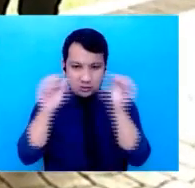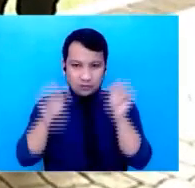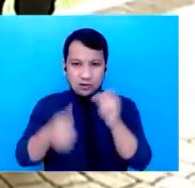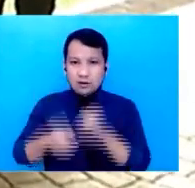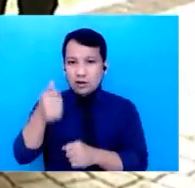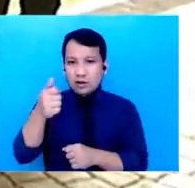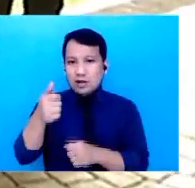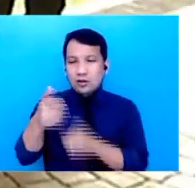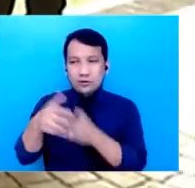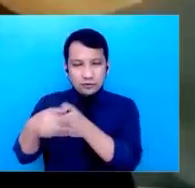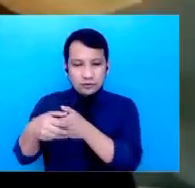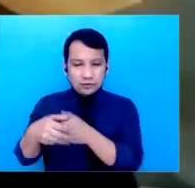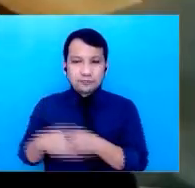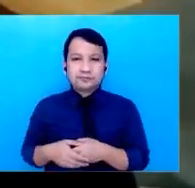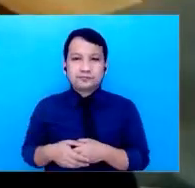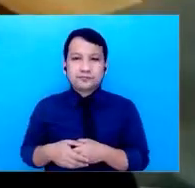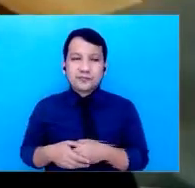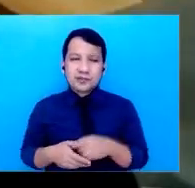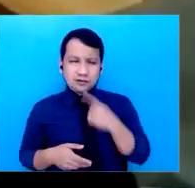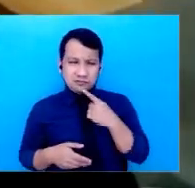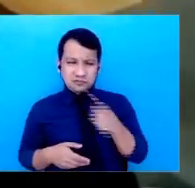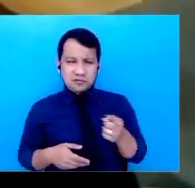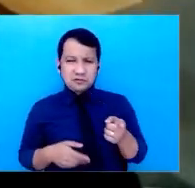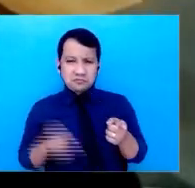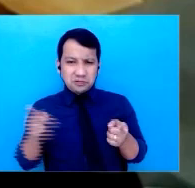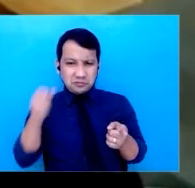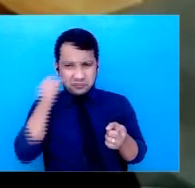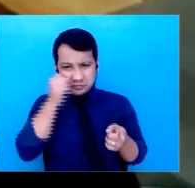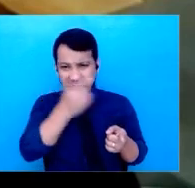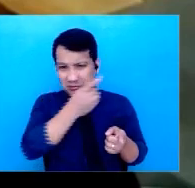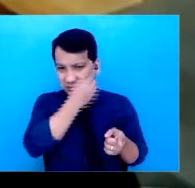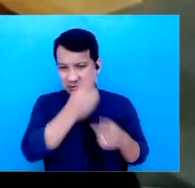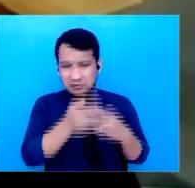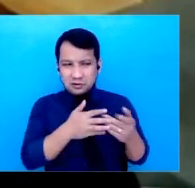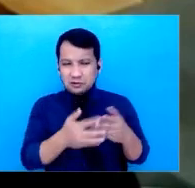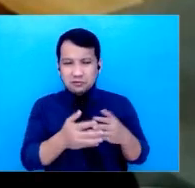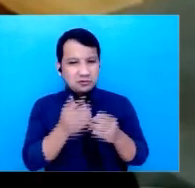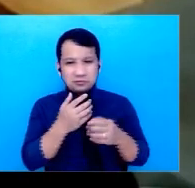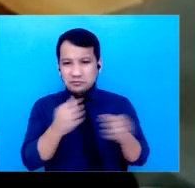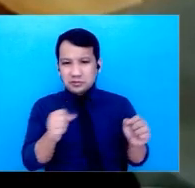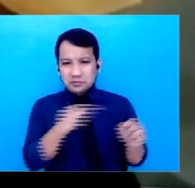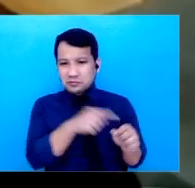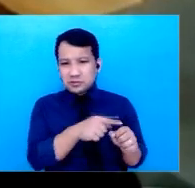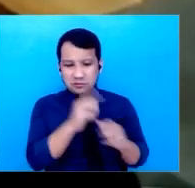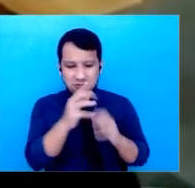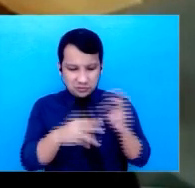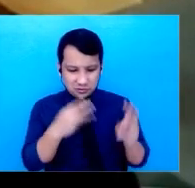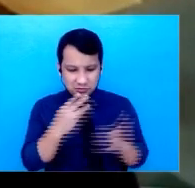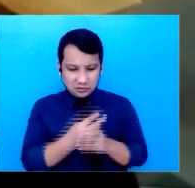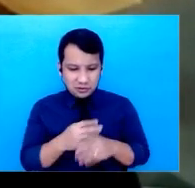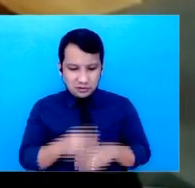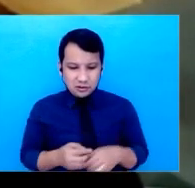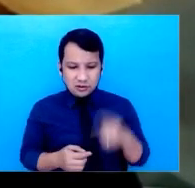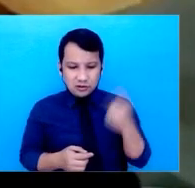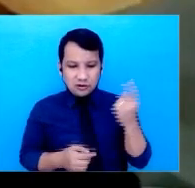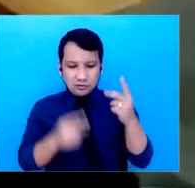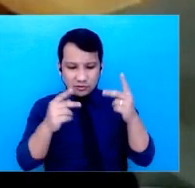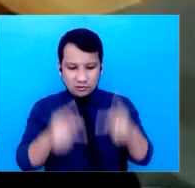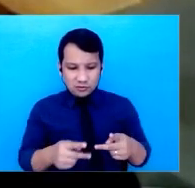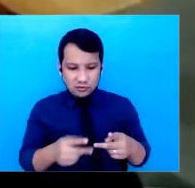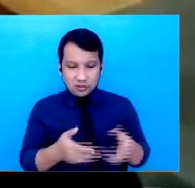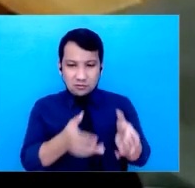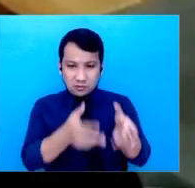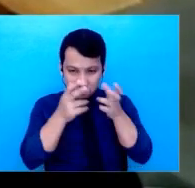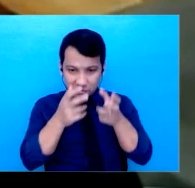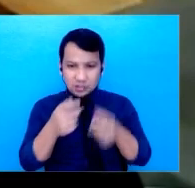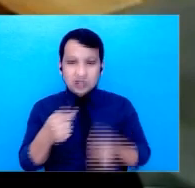hand lang. So sabi niya, we cannot save the world. Only one person. Mag-focus ka lang